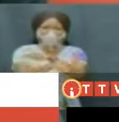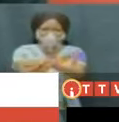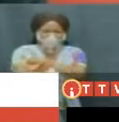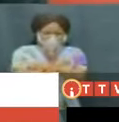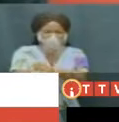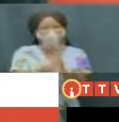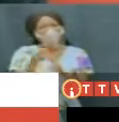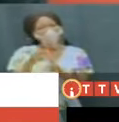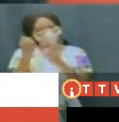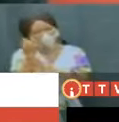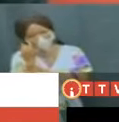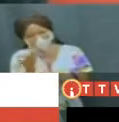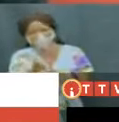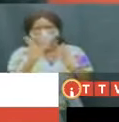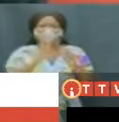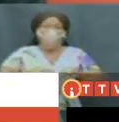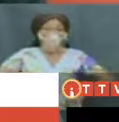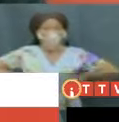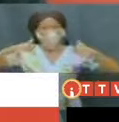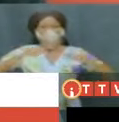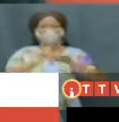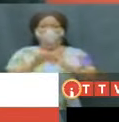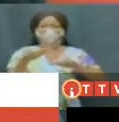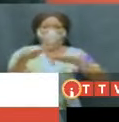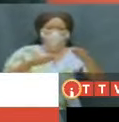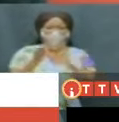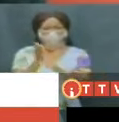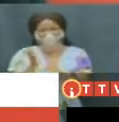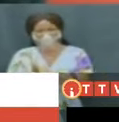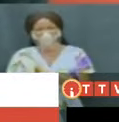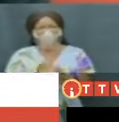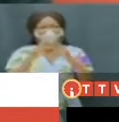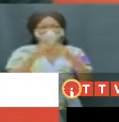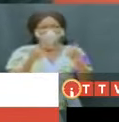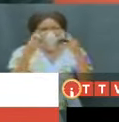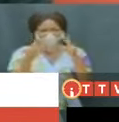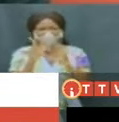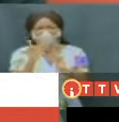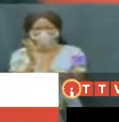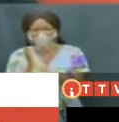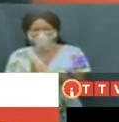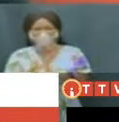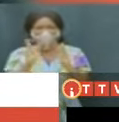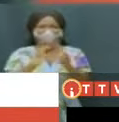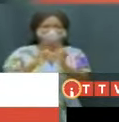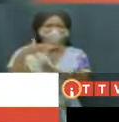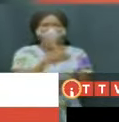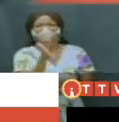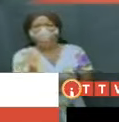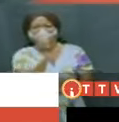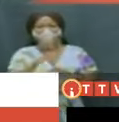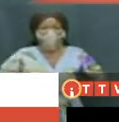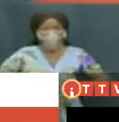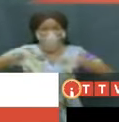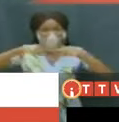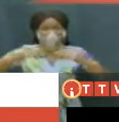business akuluakulu itagwira, taona anthu osiyana-siyana, taona anthu andale itagwira, akuluakulu